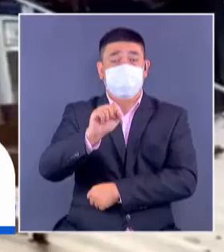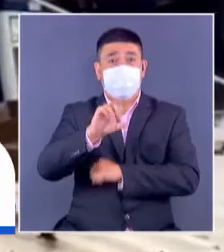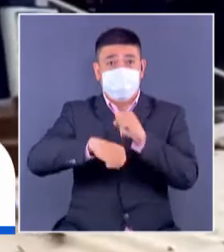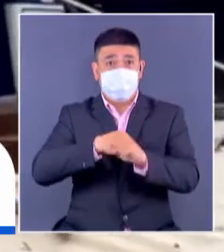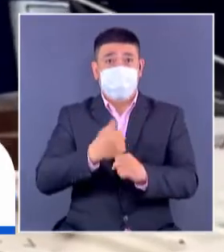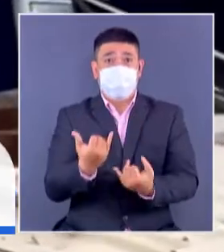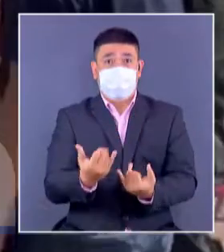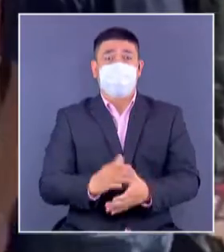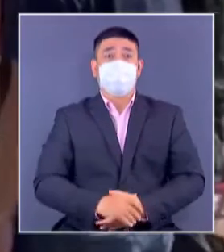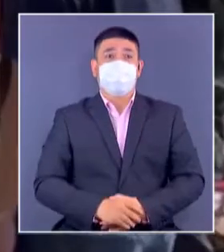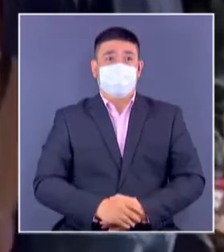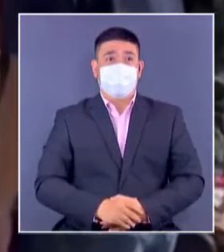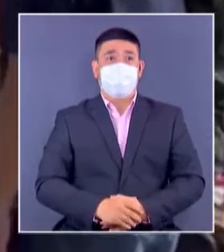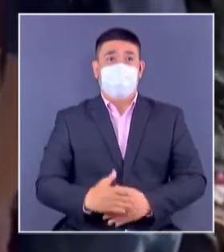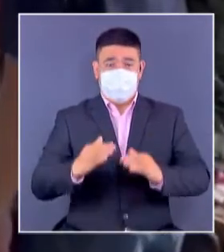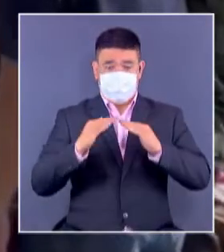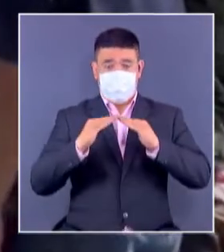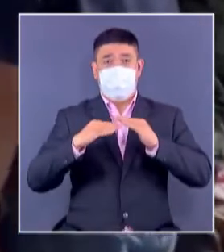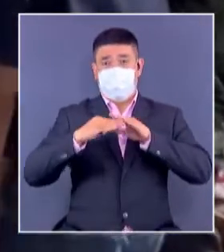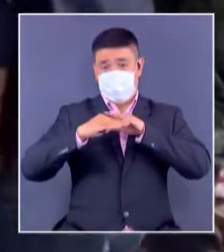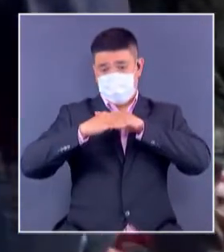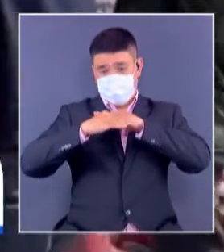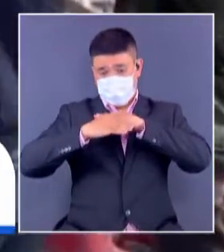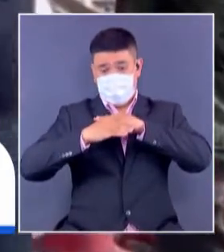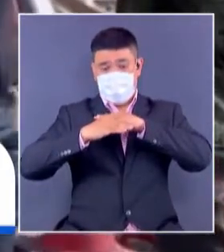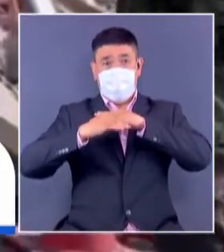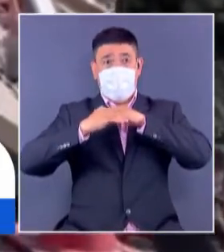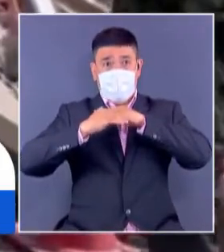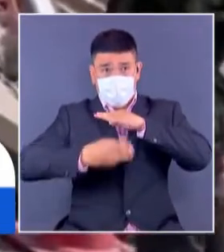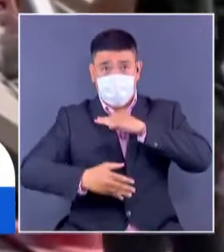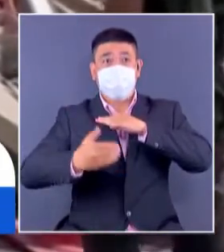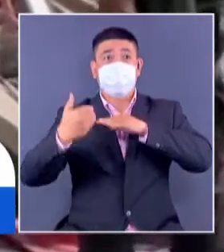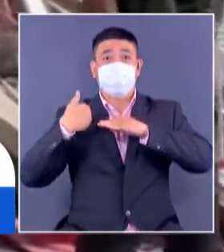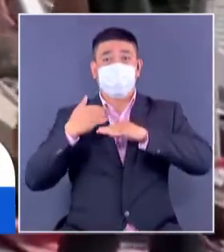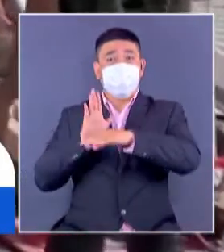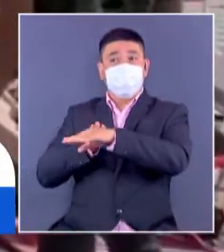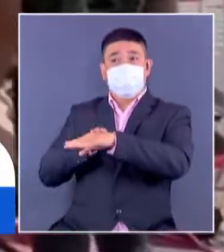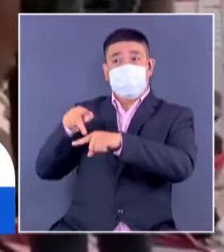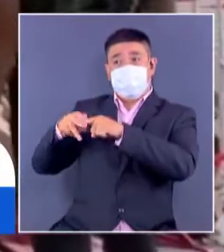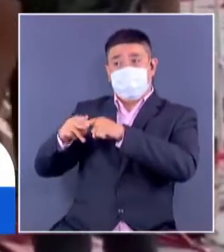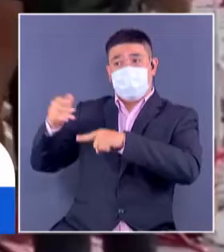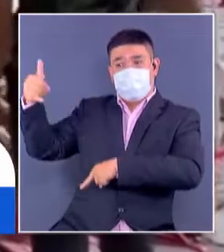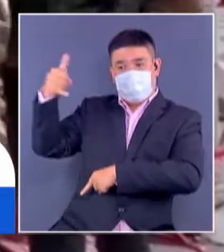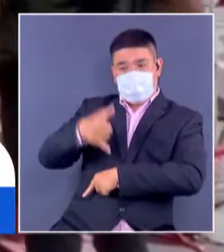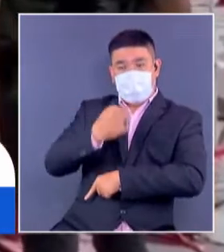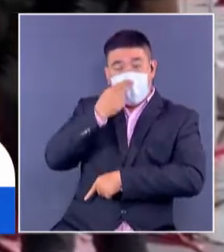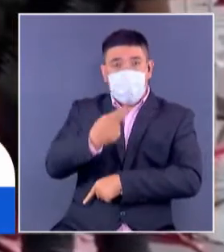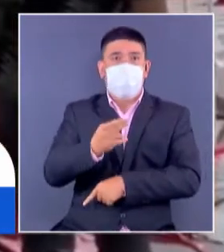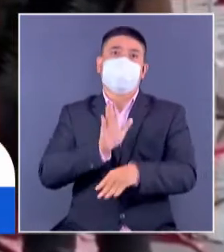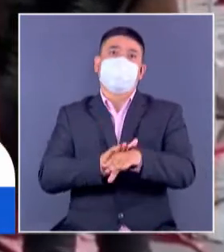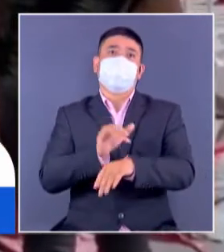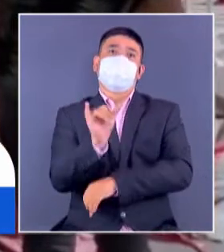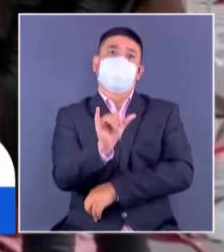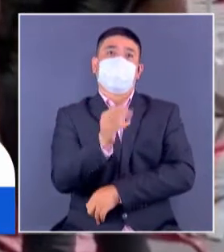ครับ หลังคาด้านบนมันรั่วอยู่บ้างก็ติดต่อช่างเขาแต่ช่างเขาก็ยังไม่ได้มาดำเนินการ